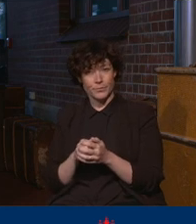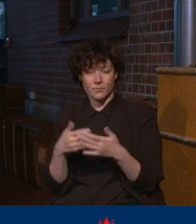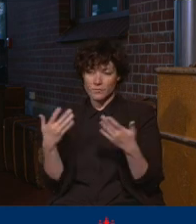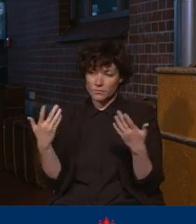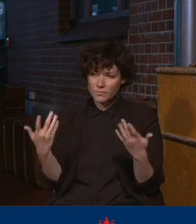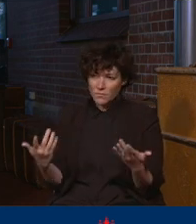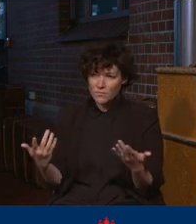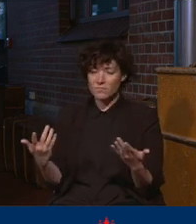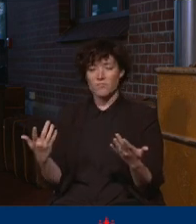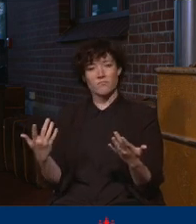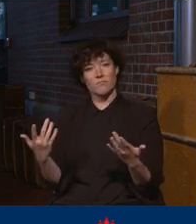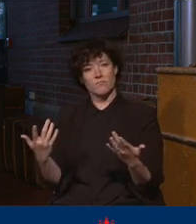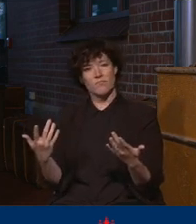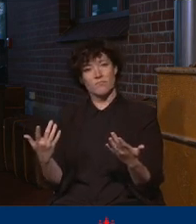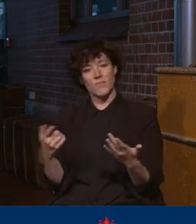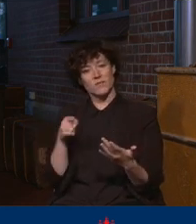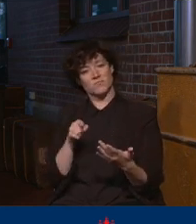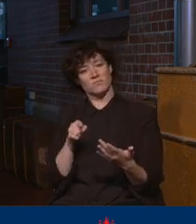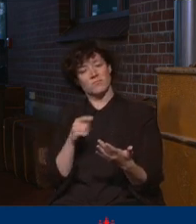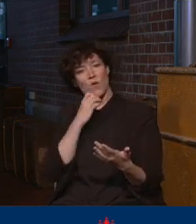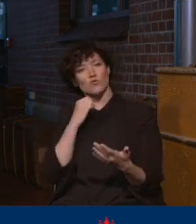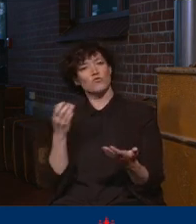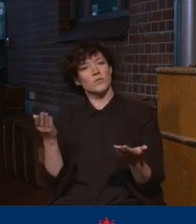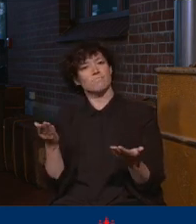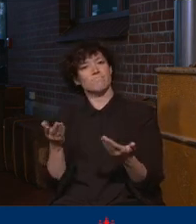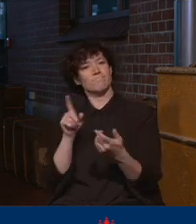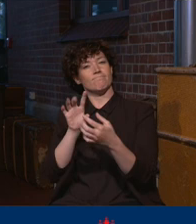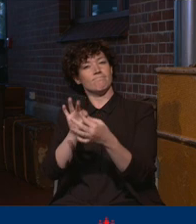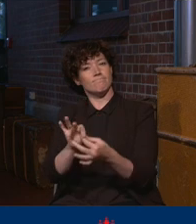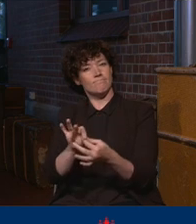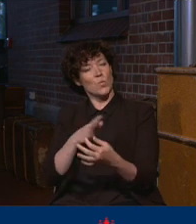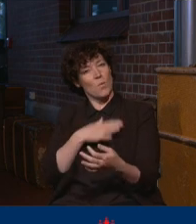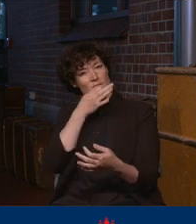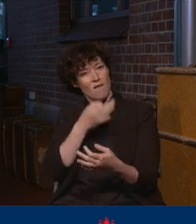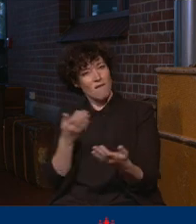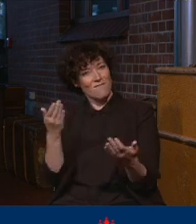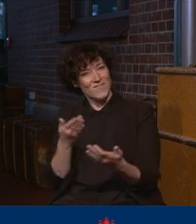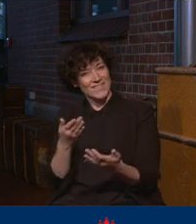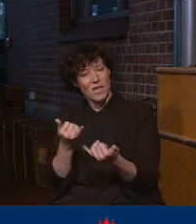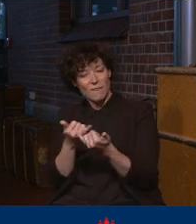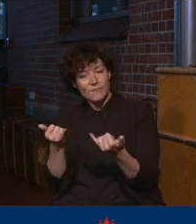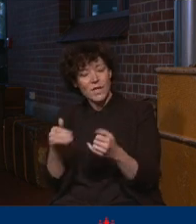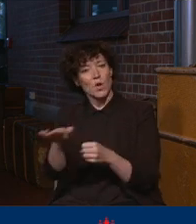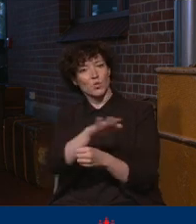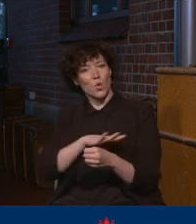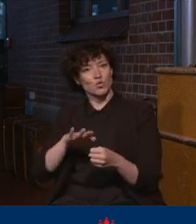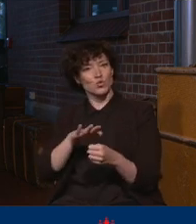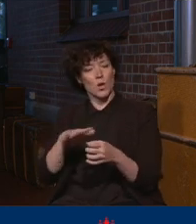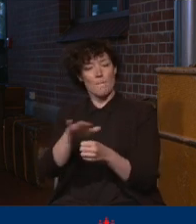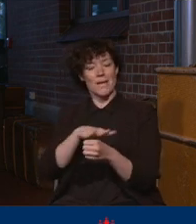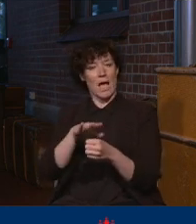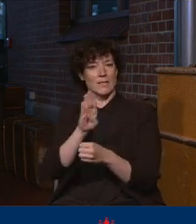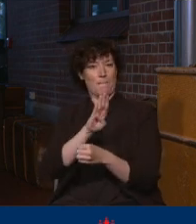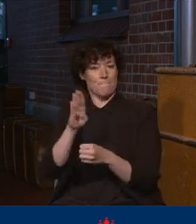und da möchte ich eigentlich anregen und meine frage ist auch wie werden die grundstücke im bereich der billhorner brückenstraße